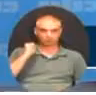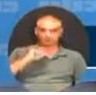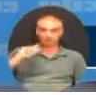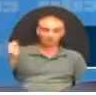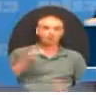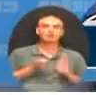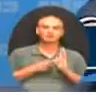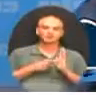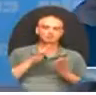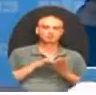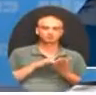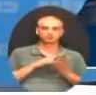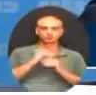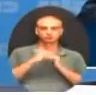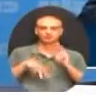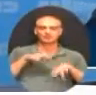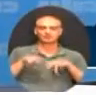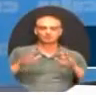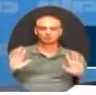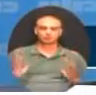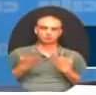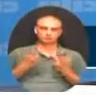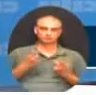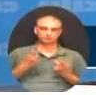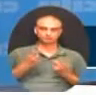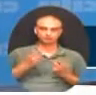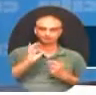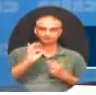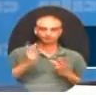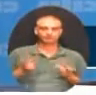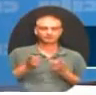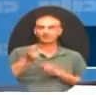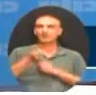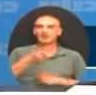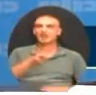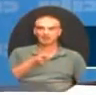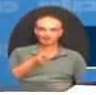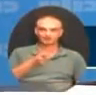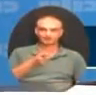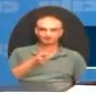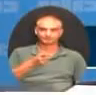כל התביעות נמצאות בשלבי טיפול מתקדמים. בכדי להקל על החקלאים,